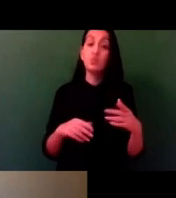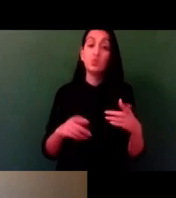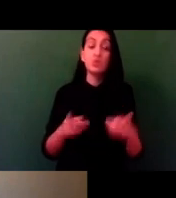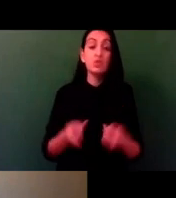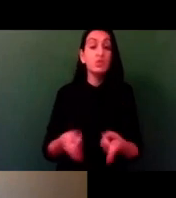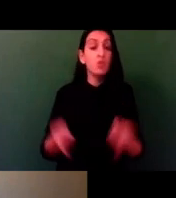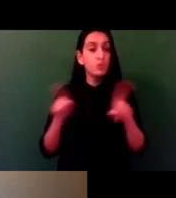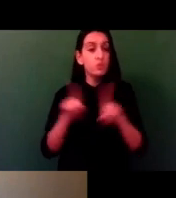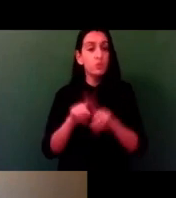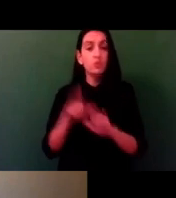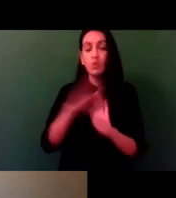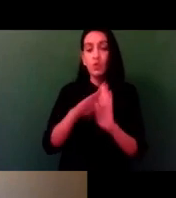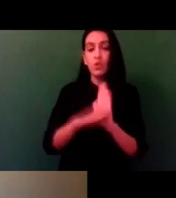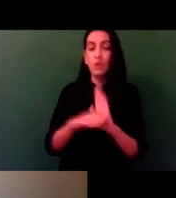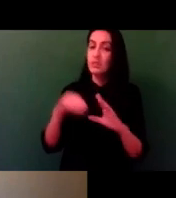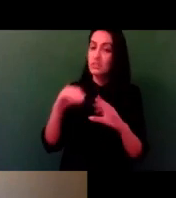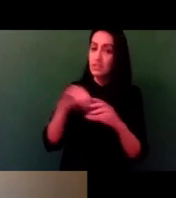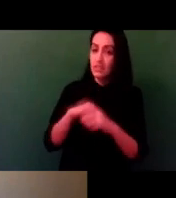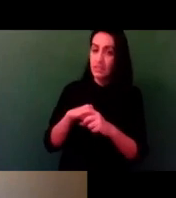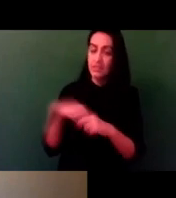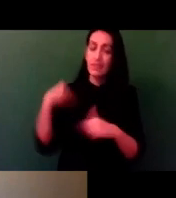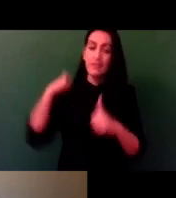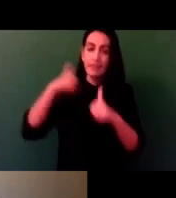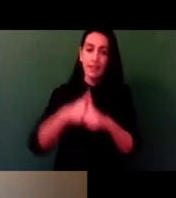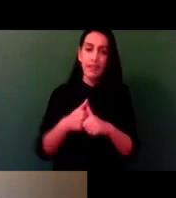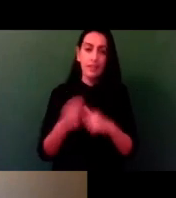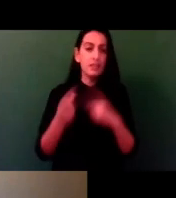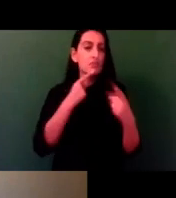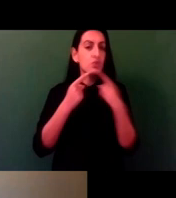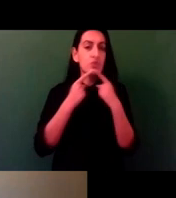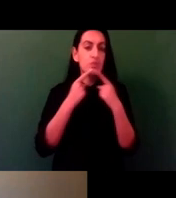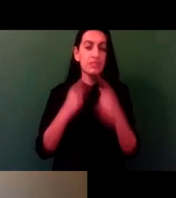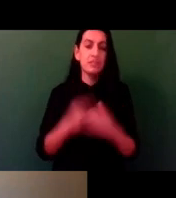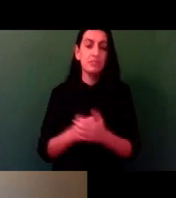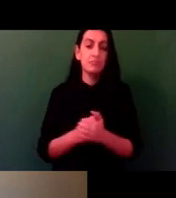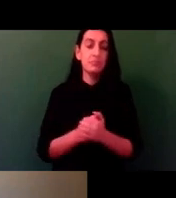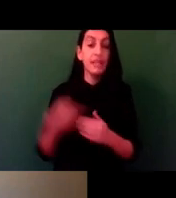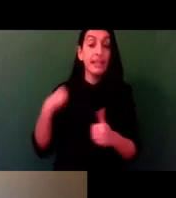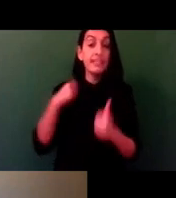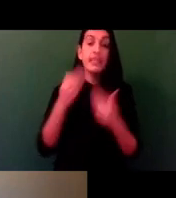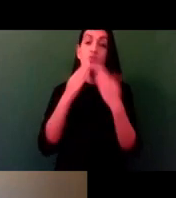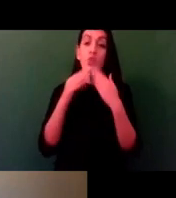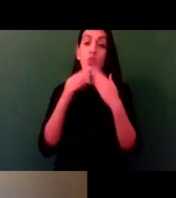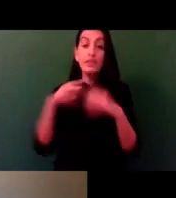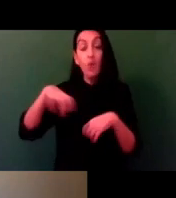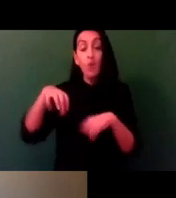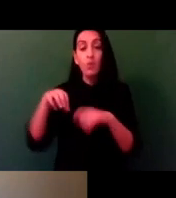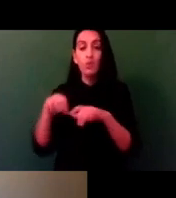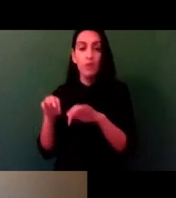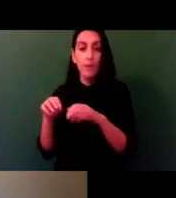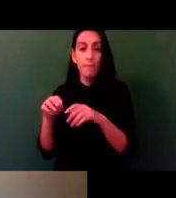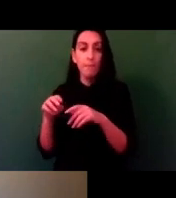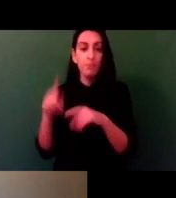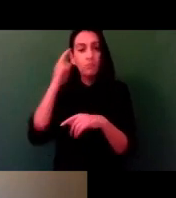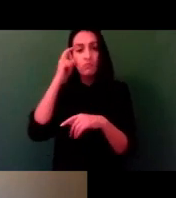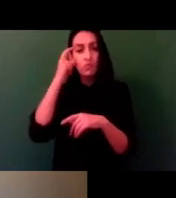bağlamda tartışabiliriz. Chat, yine hatırlatalım, chat kısmına yorumlarınızı yazabilirsiniz ya da